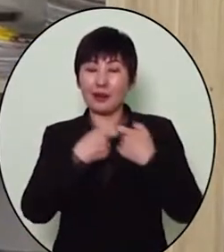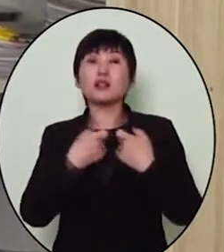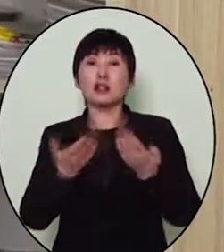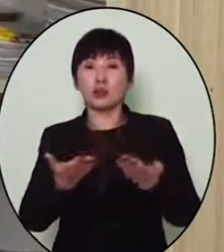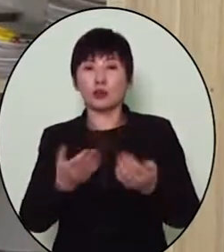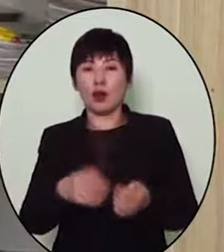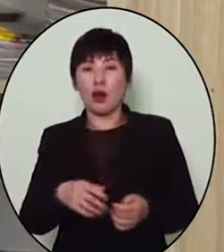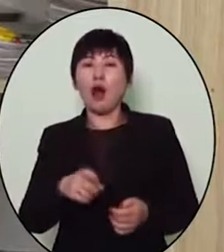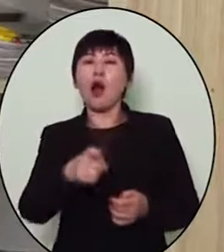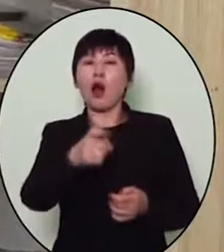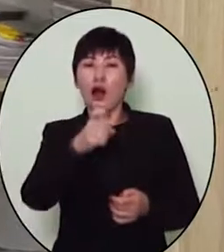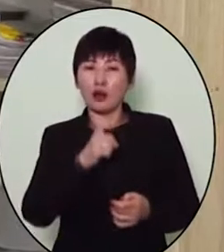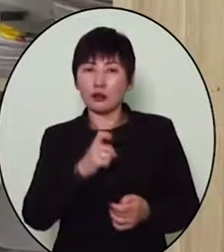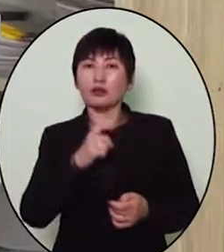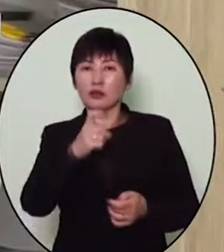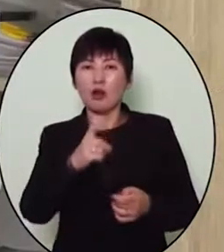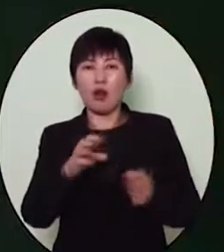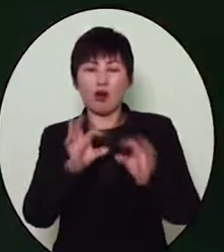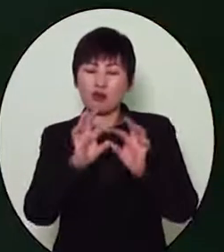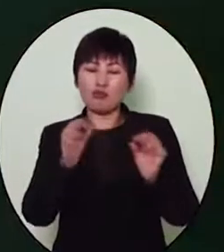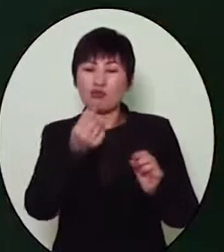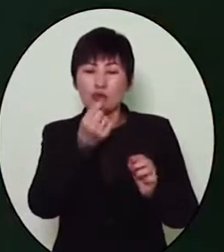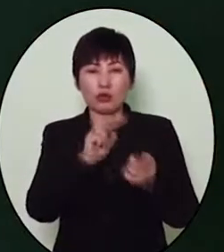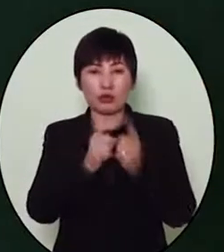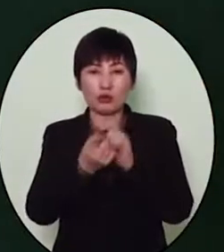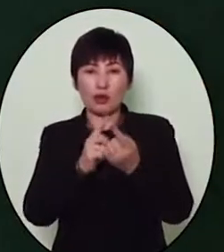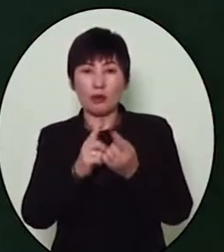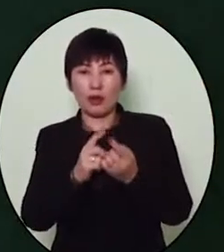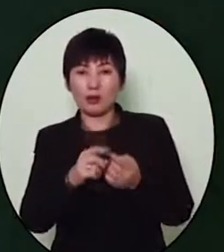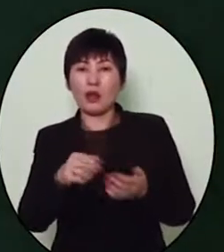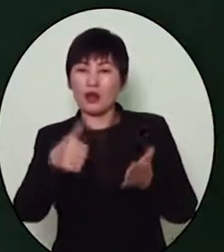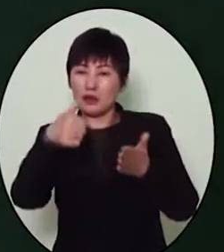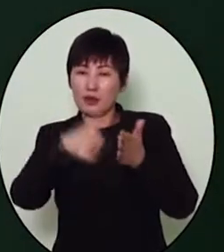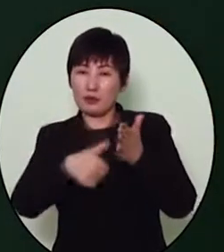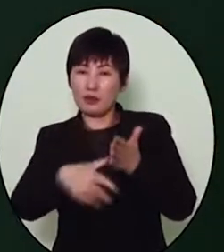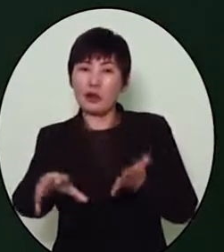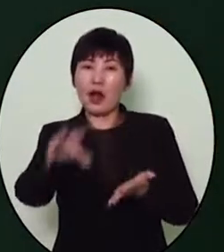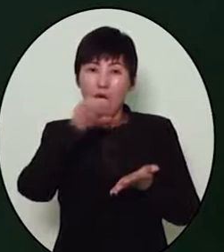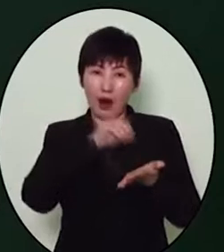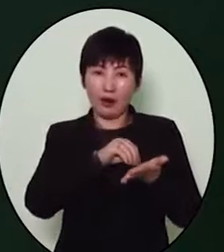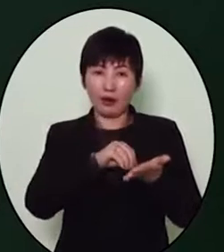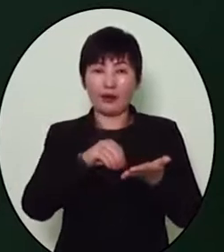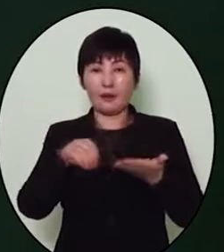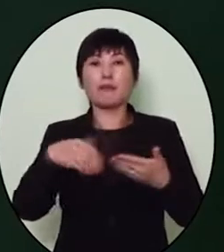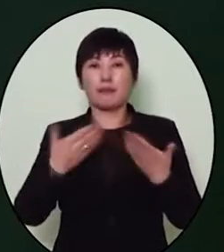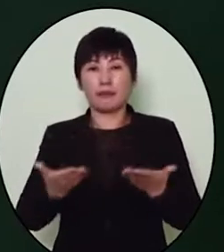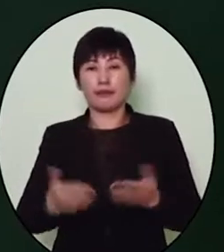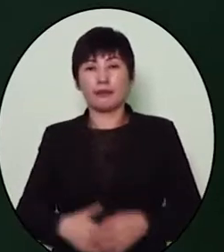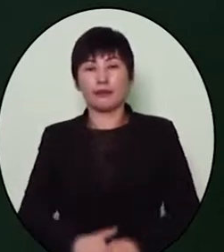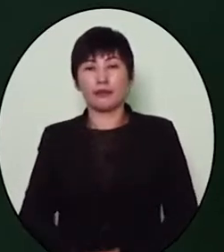таарч байна уу? Хэрв та нарын хариулснаас өөр хариулт байвал дэвтэртээ анхааралтай тэмдэглэж